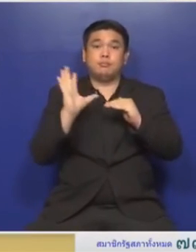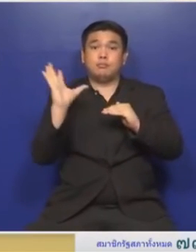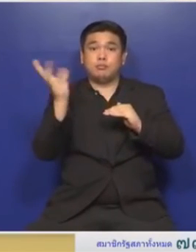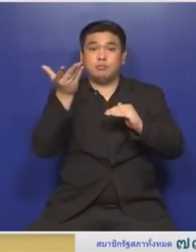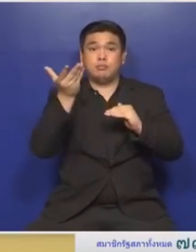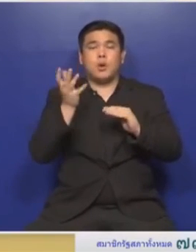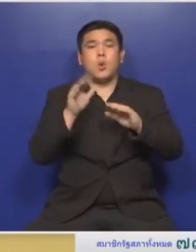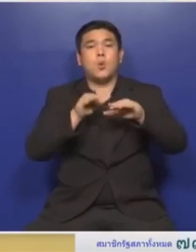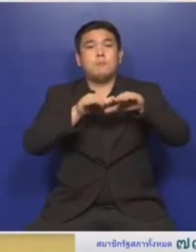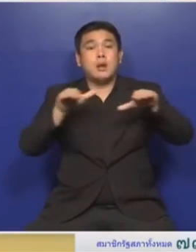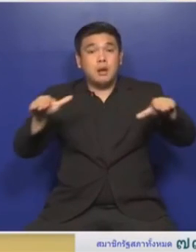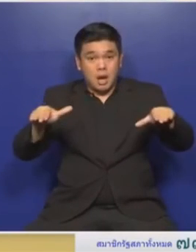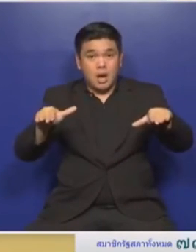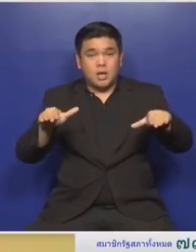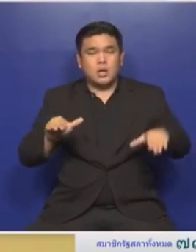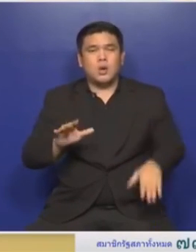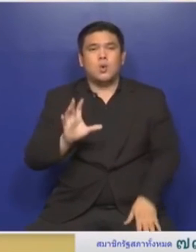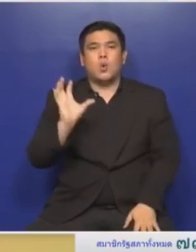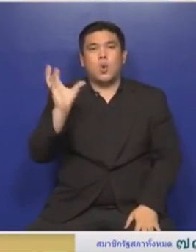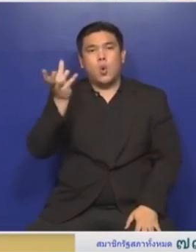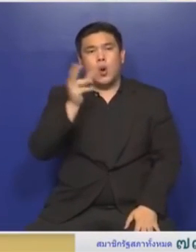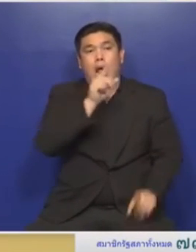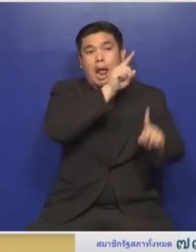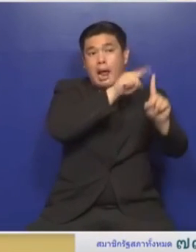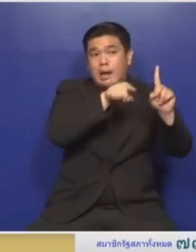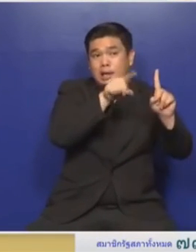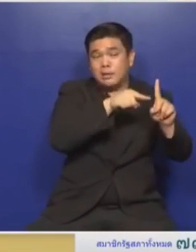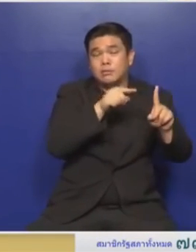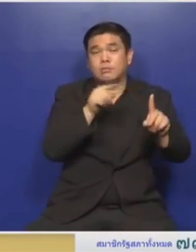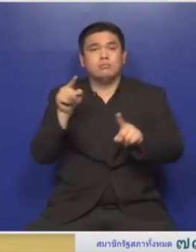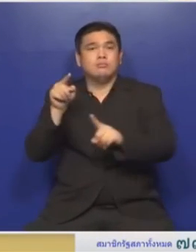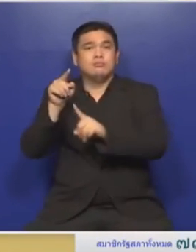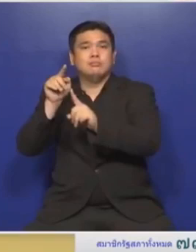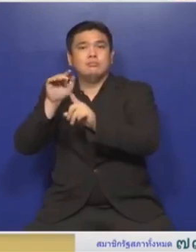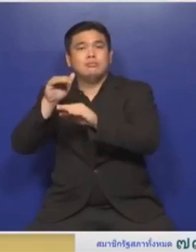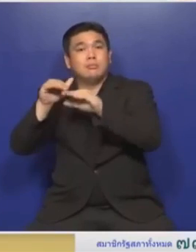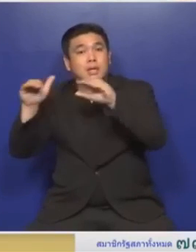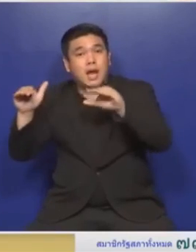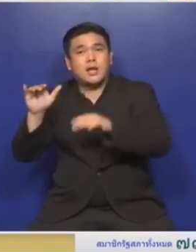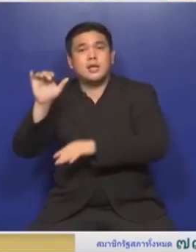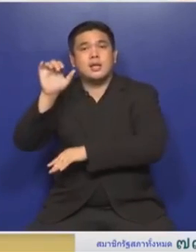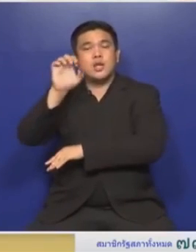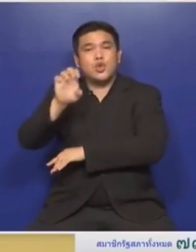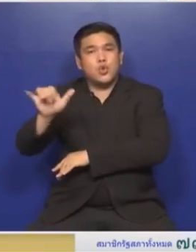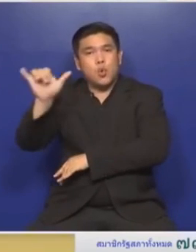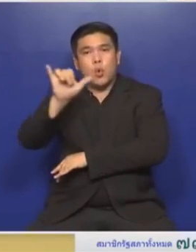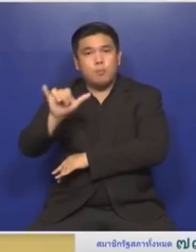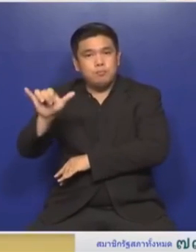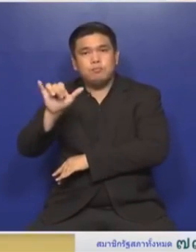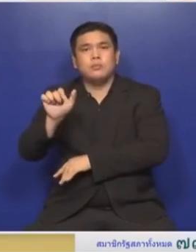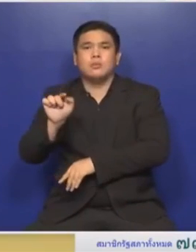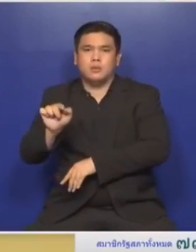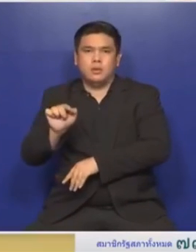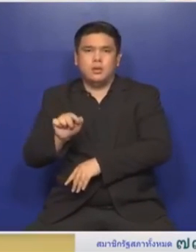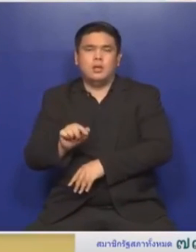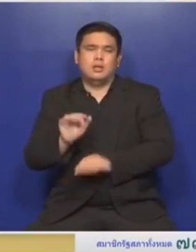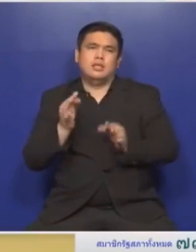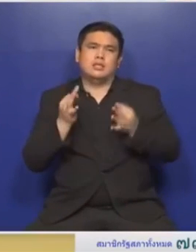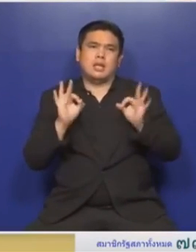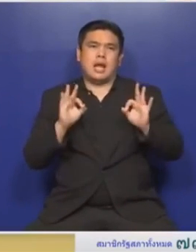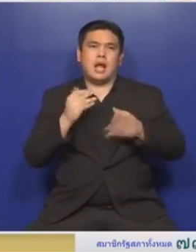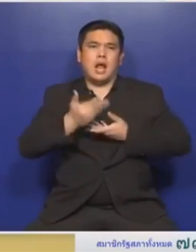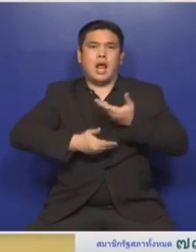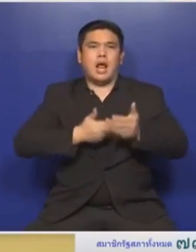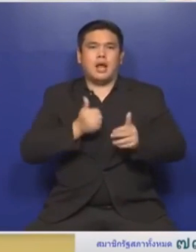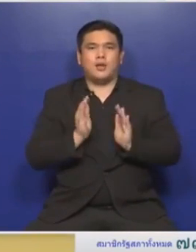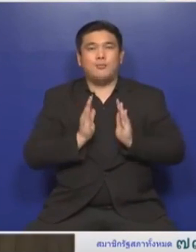ของอักฤตไและ accounting EUเพื่ที่เราสามารถได้นะรัโป virtue กับแรกข Brขอ